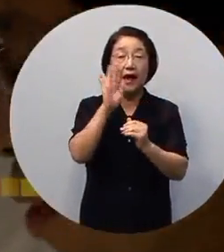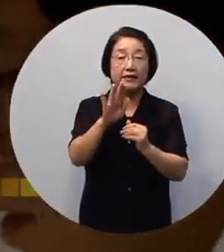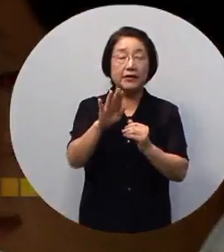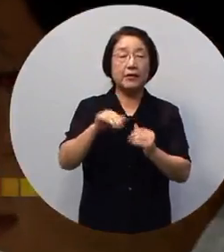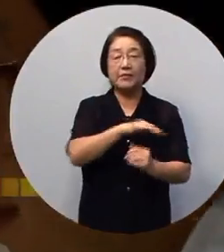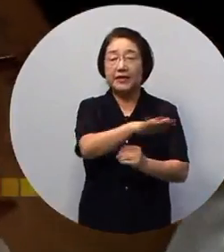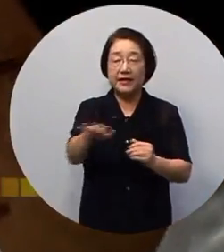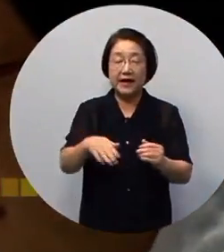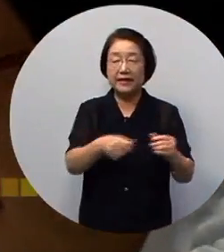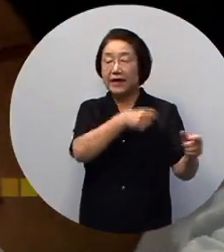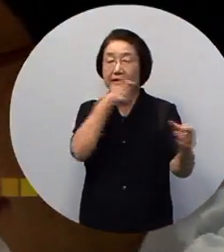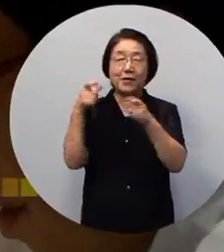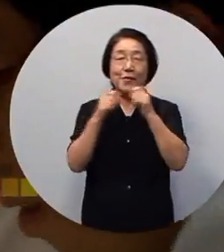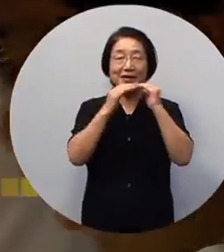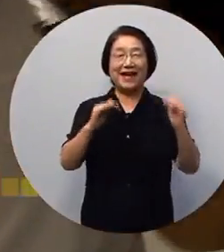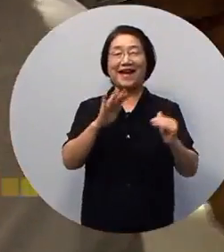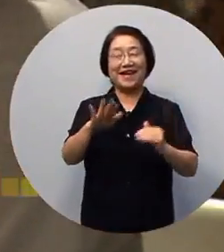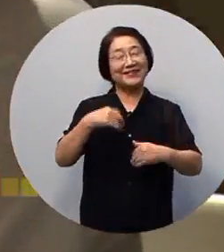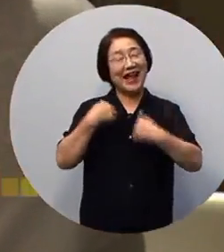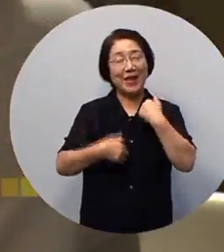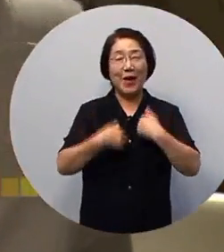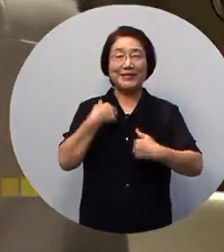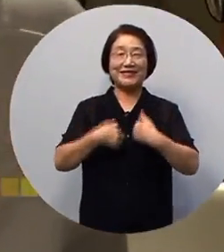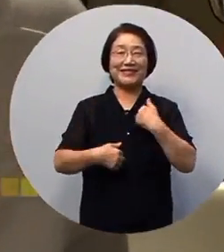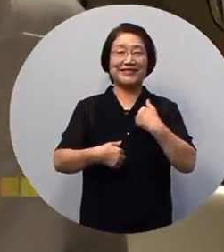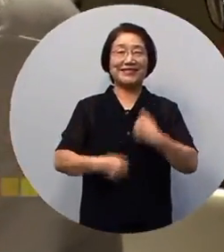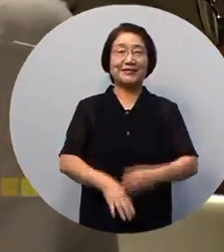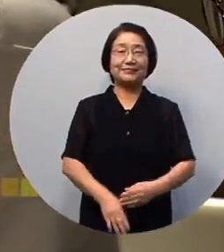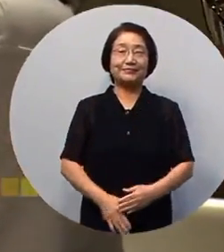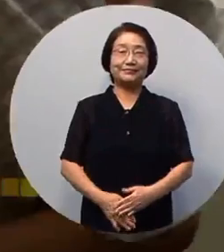のが、実は大事だったんですね。